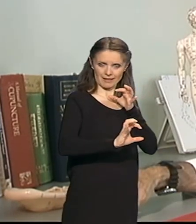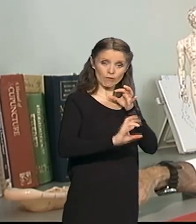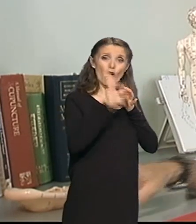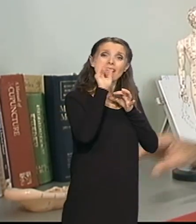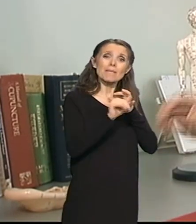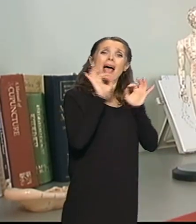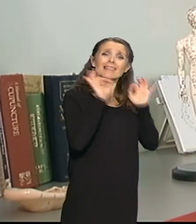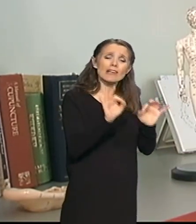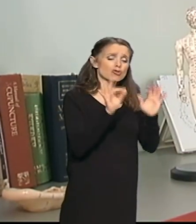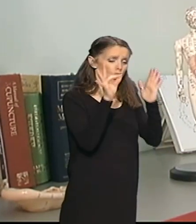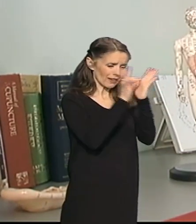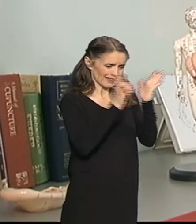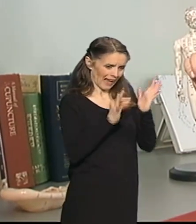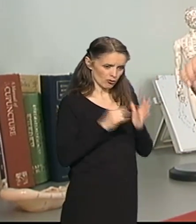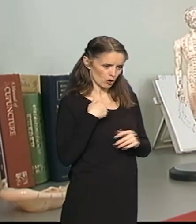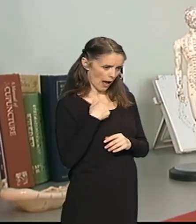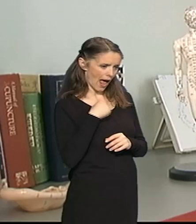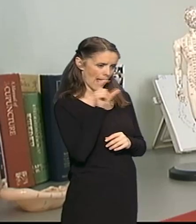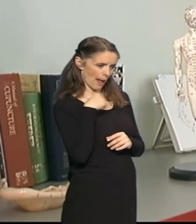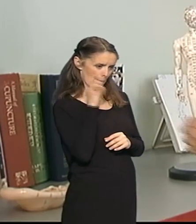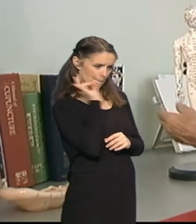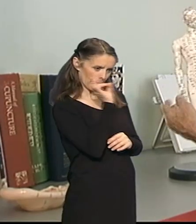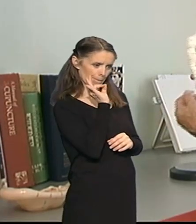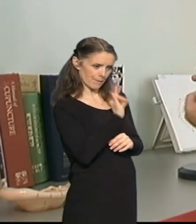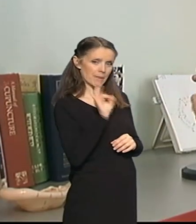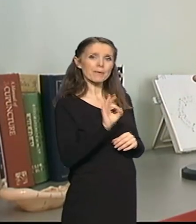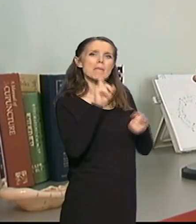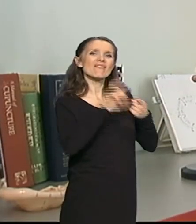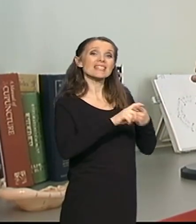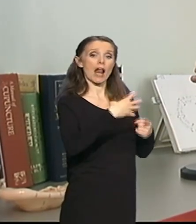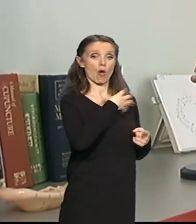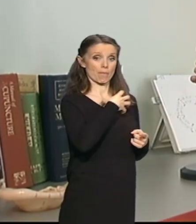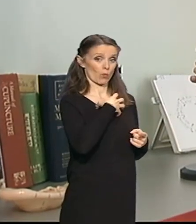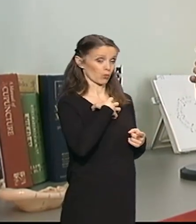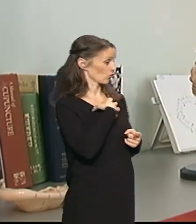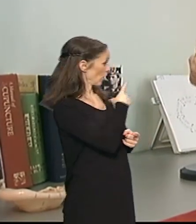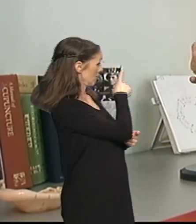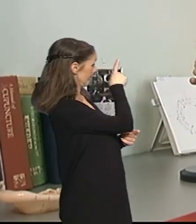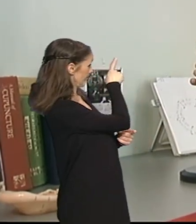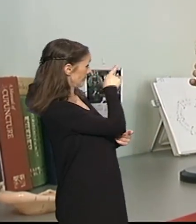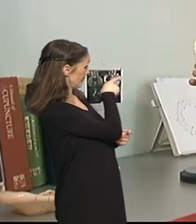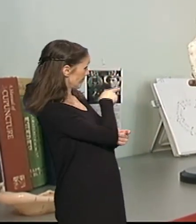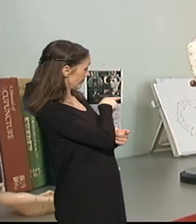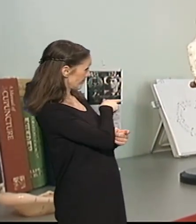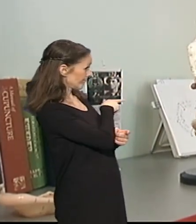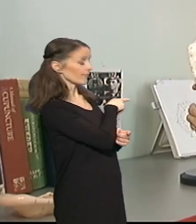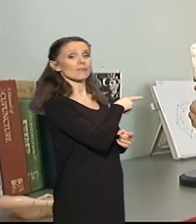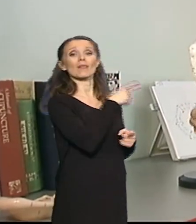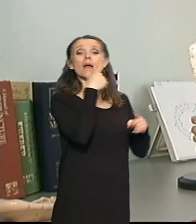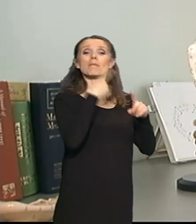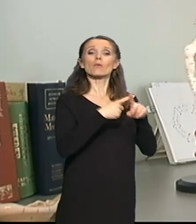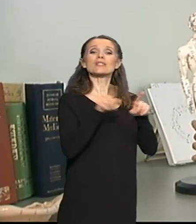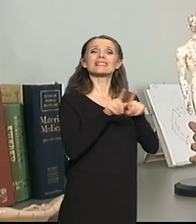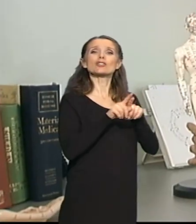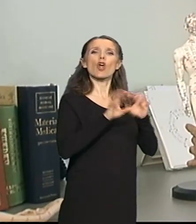tačke koje ja mogu da gađam na kanalu pluća, ovde kanal, i